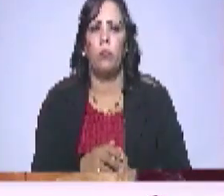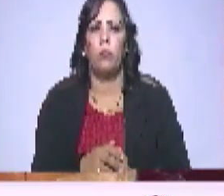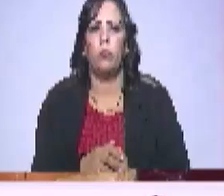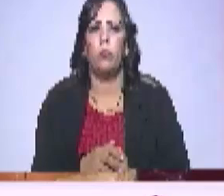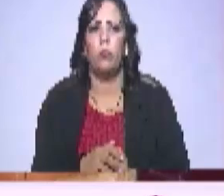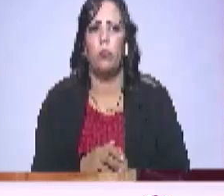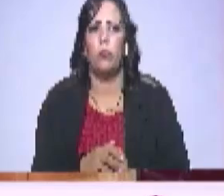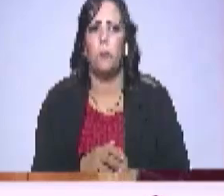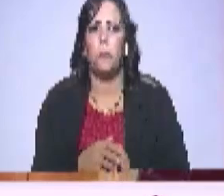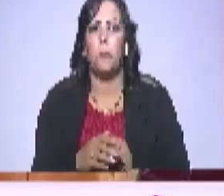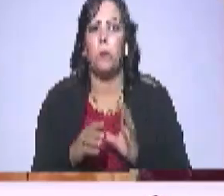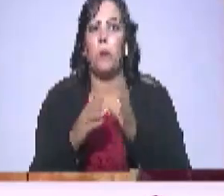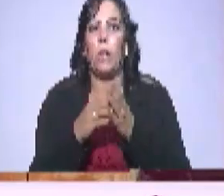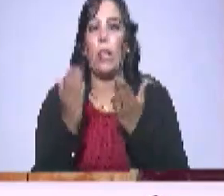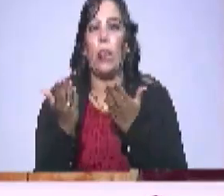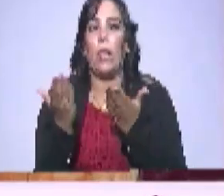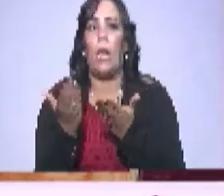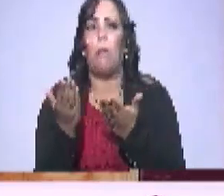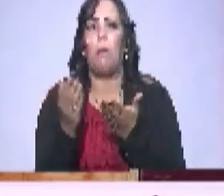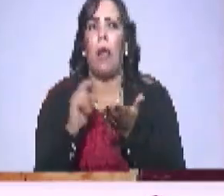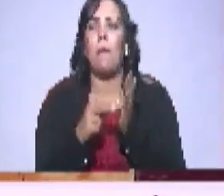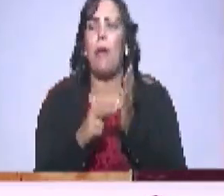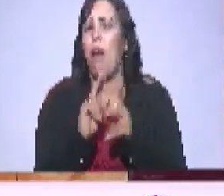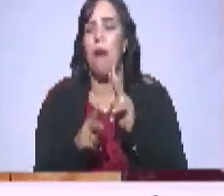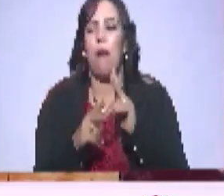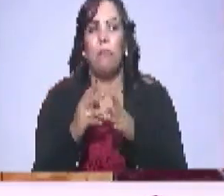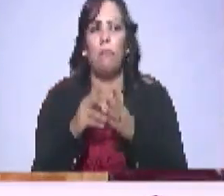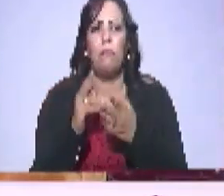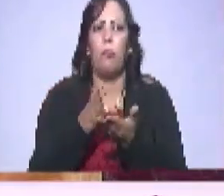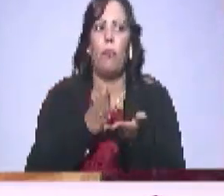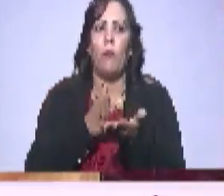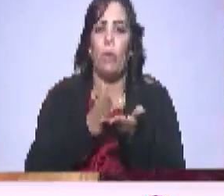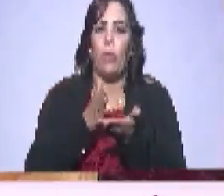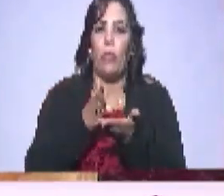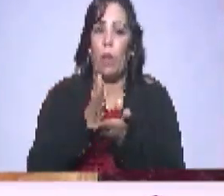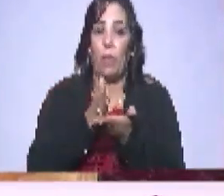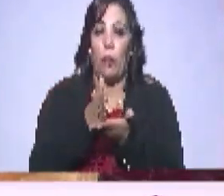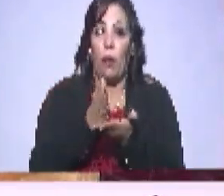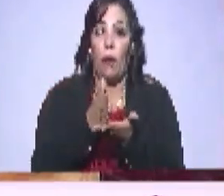بعدين نيجي من الجنب كده، من اي حته بقى من الجنب.